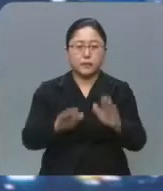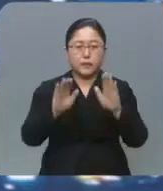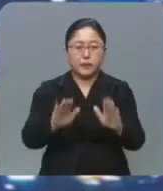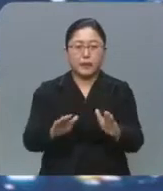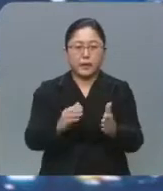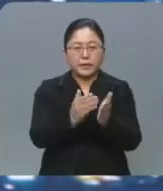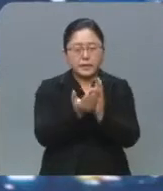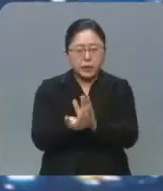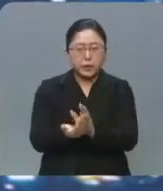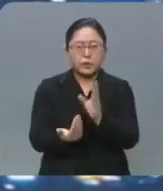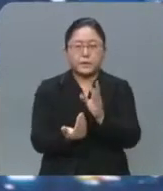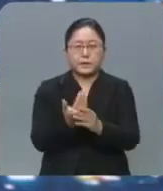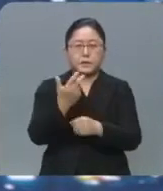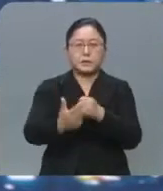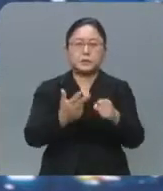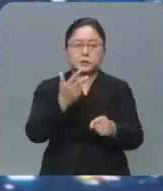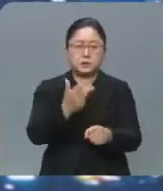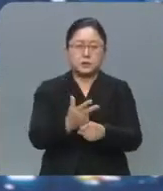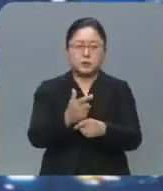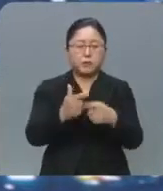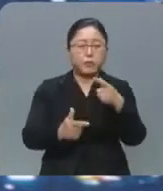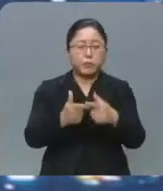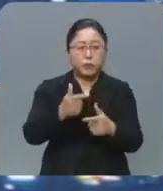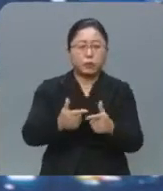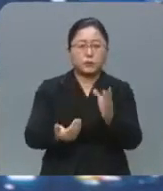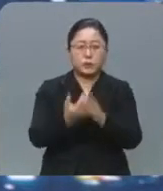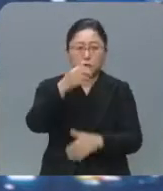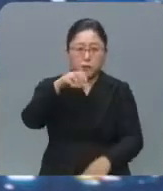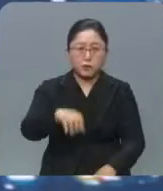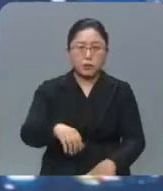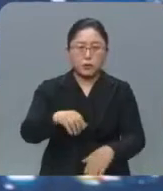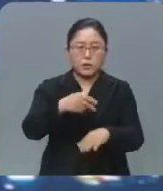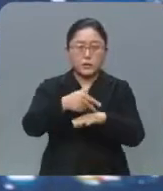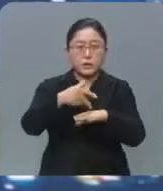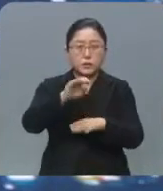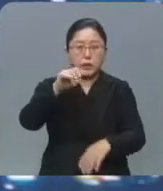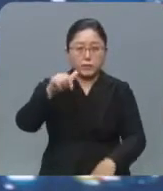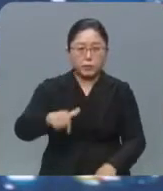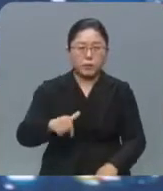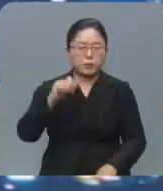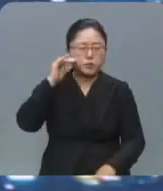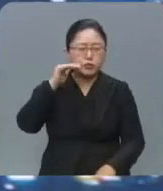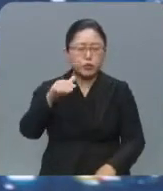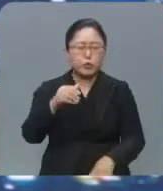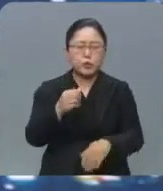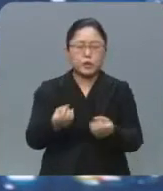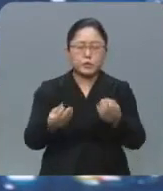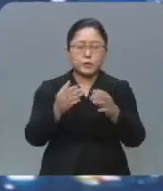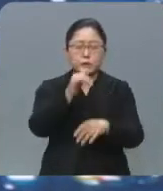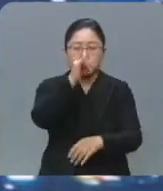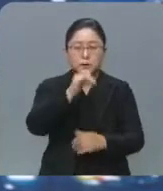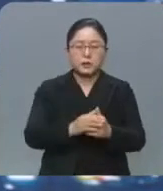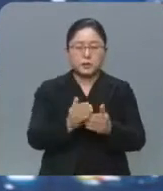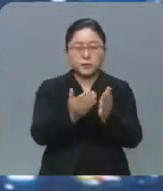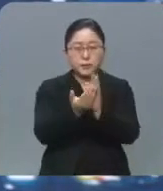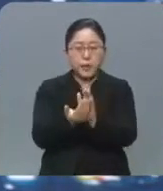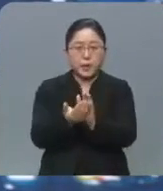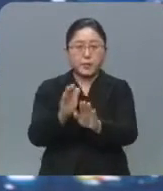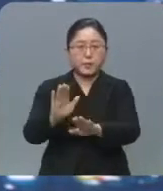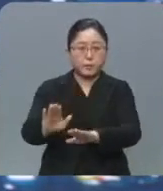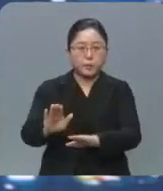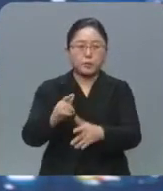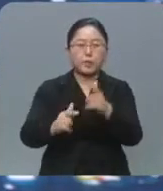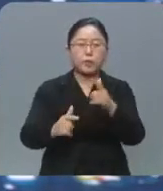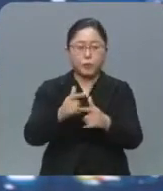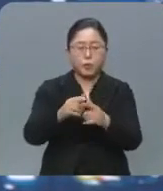오늘은 세월호 참사 7주기입니다. 오늘 목포신항과 사고해역도 팽목항 등에서는 추모 행사가 이어졌는데요. 세월호 선체가 있는